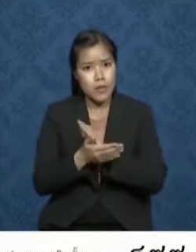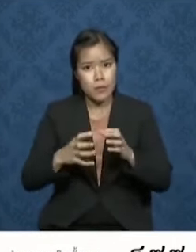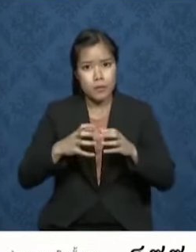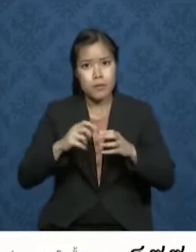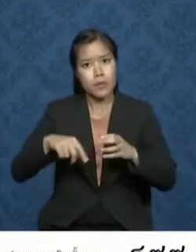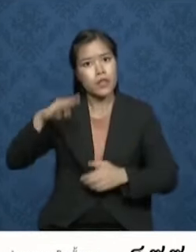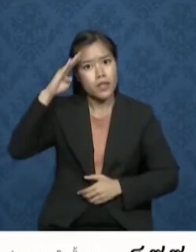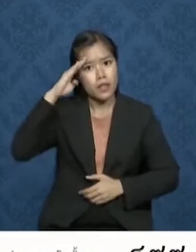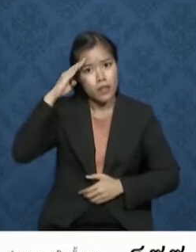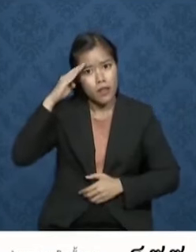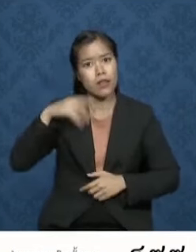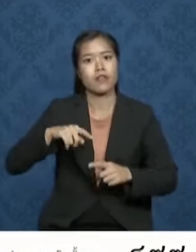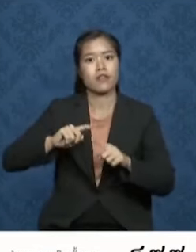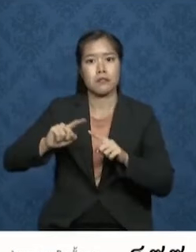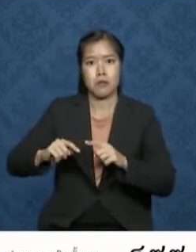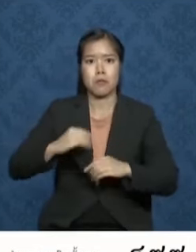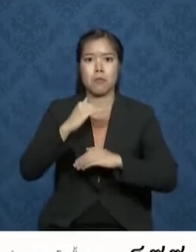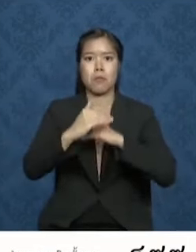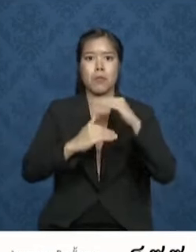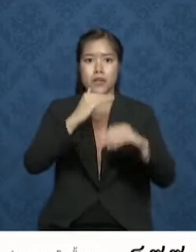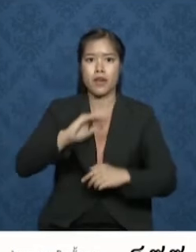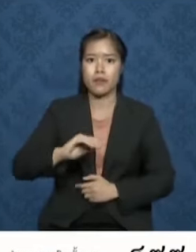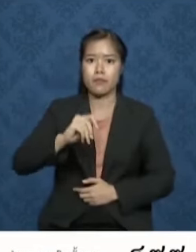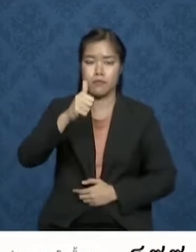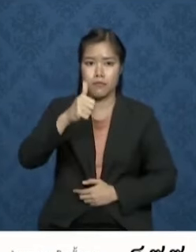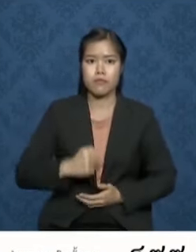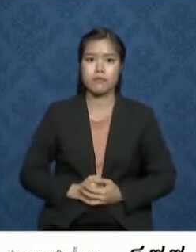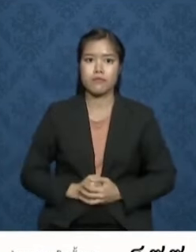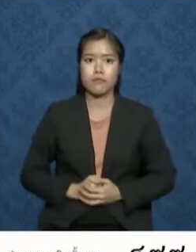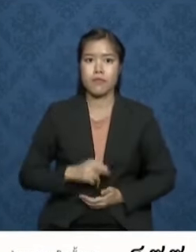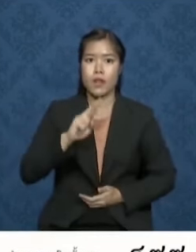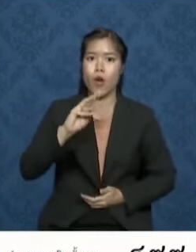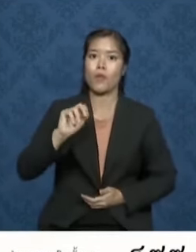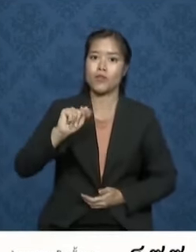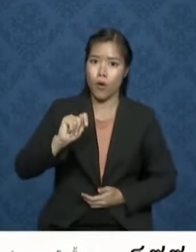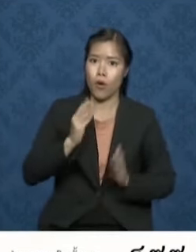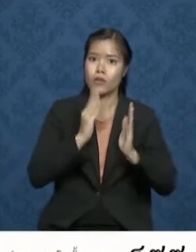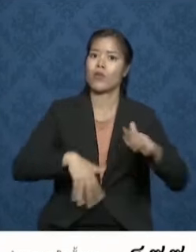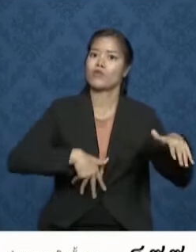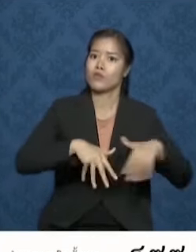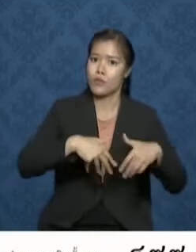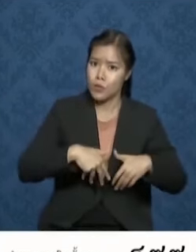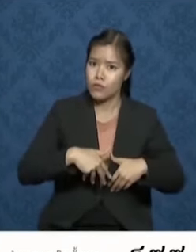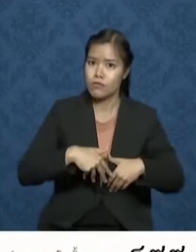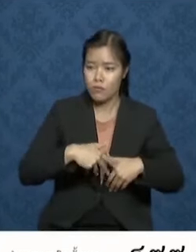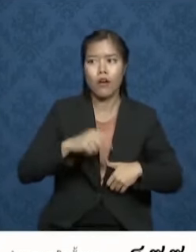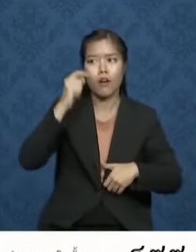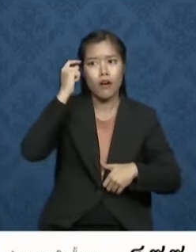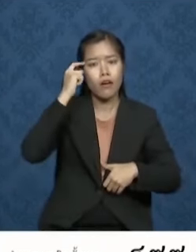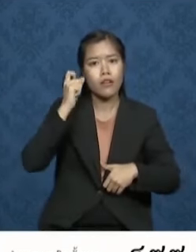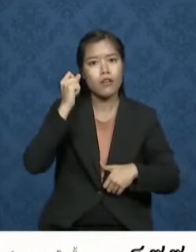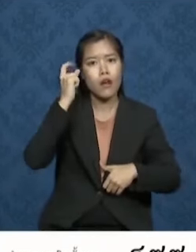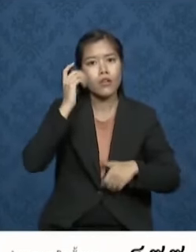ประสิทธิภาพมากยิ่งขึ้นเป็นรัฐมนตรีพลเรือนผมก็คาดหวังว่าท่านน่าจะเข้าใจมุมมองที่